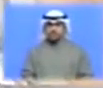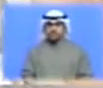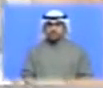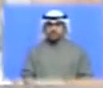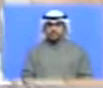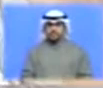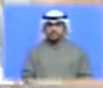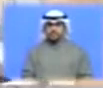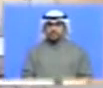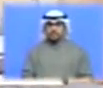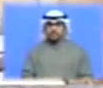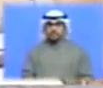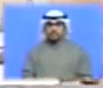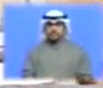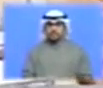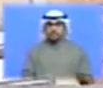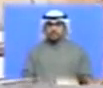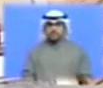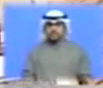المحسن مدعج المدعج.